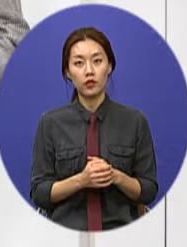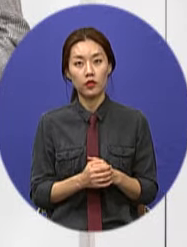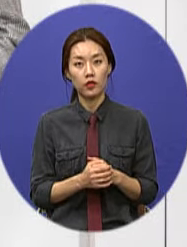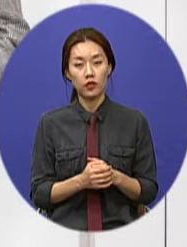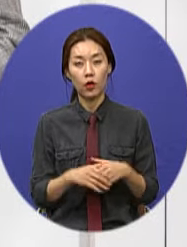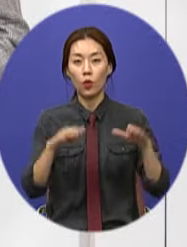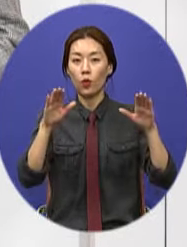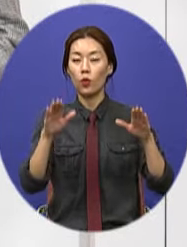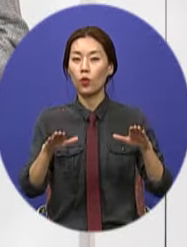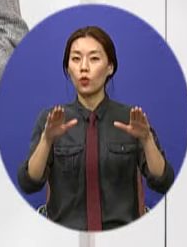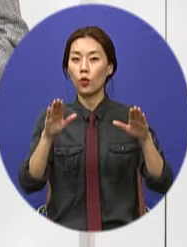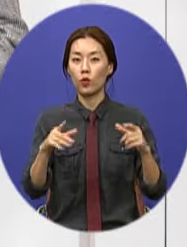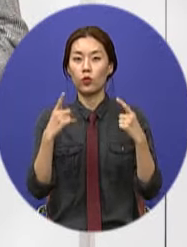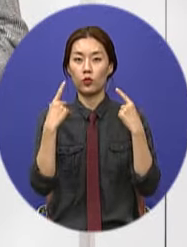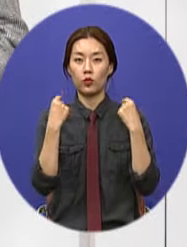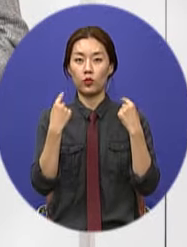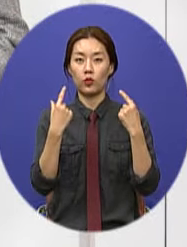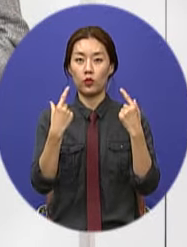오늘도